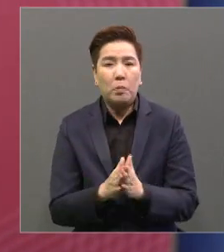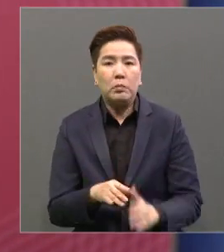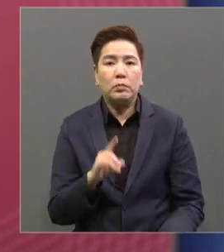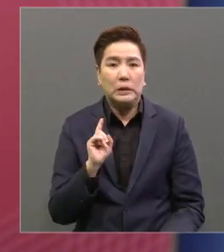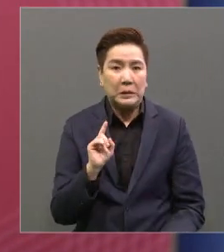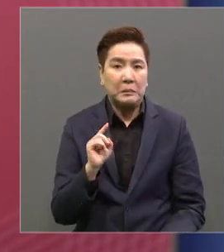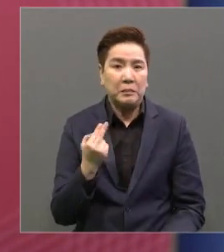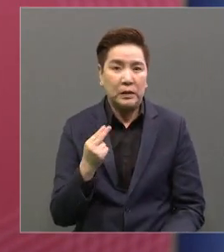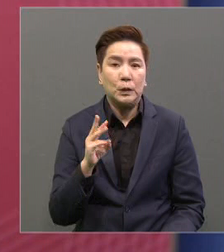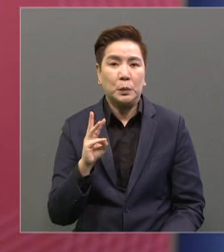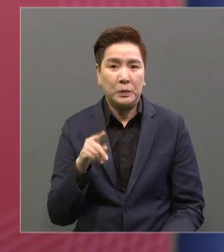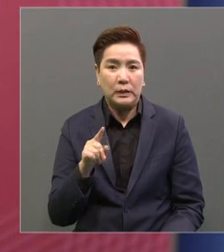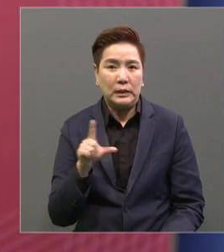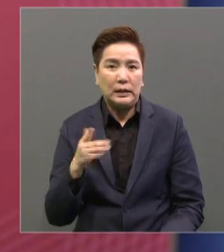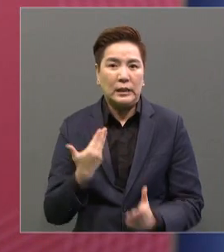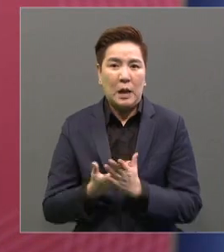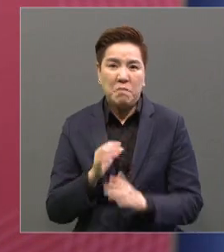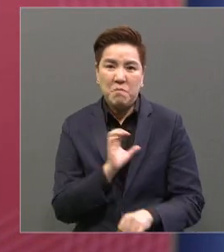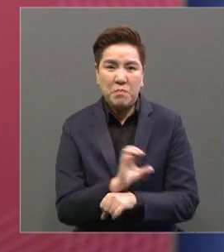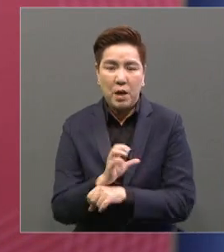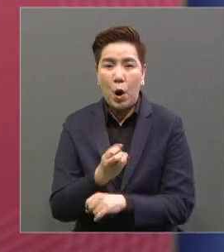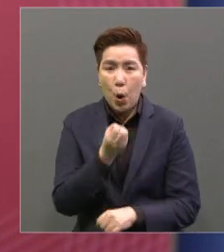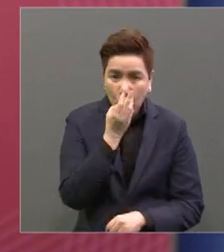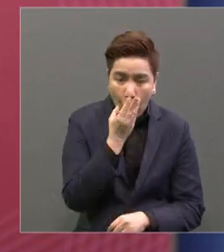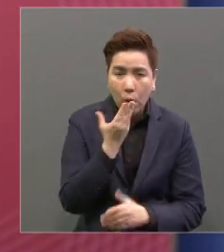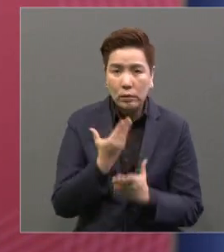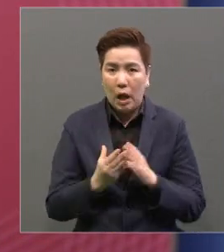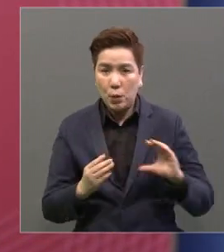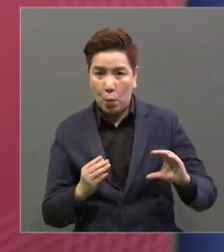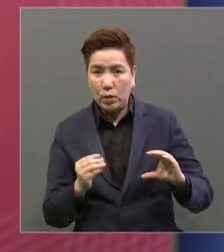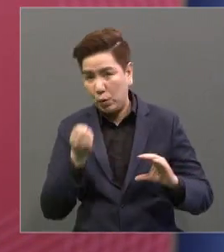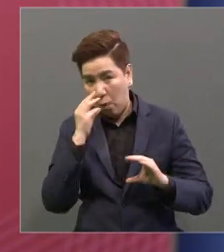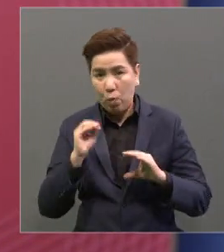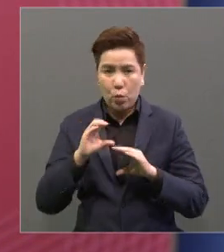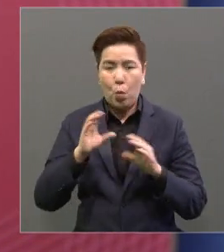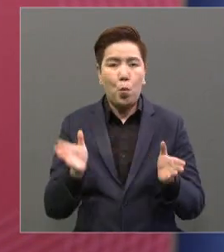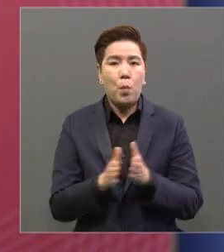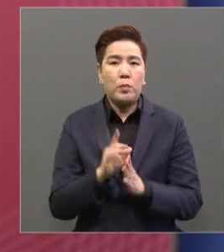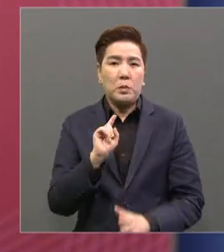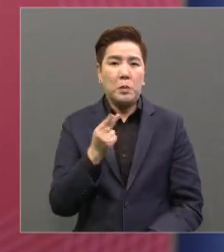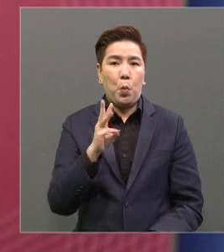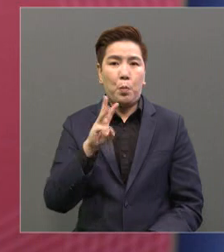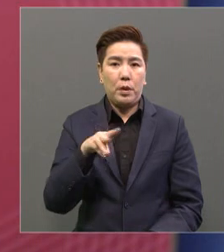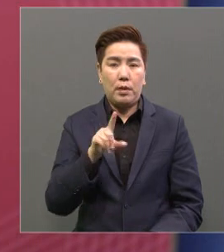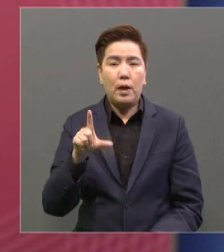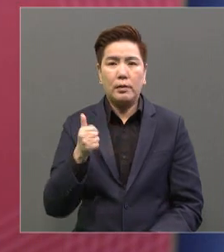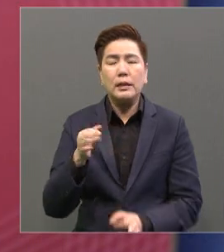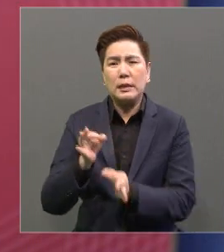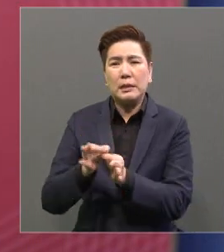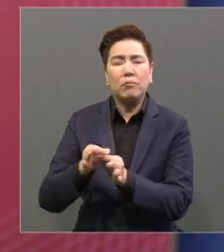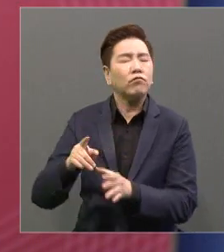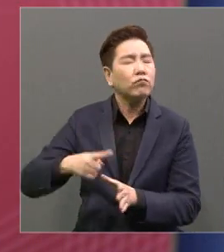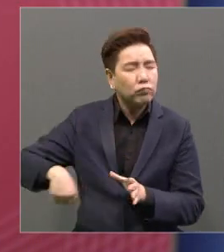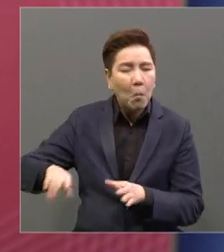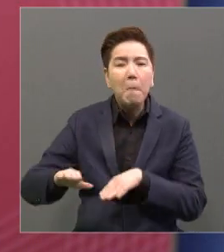ถึง 16,000 ล้านบาทนะครับอันนี้คือรวมทั้งเงินต้นและดอกเบี้ยนะอธิบดีท่านบอกอย่างนี้ครับว่าจริงๆสถาบันการเงินน่ะพร้อมจะให้โอก